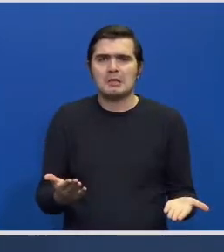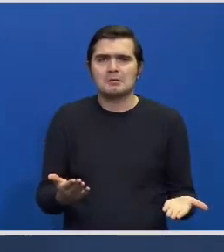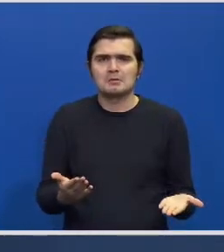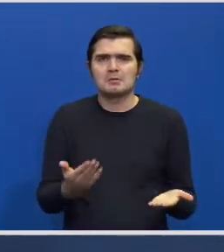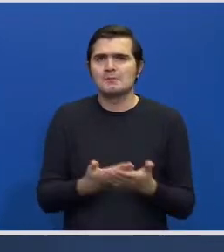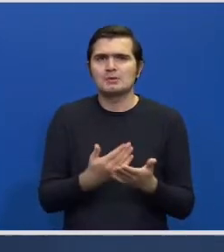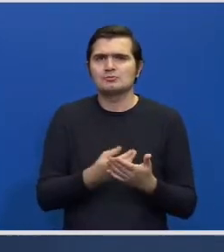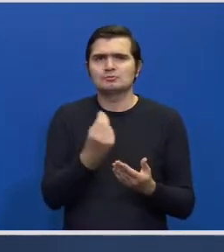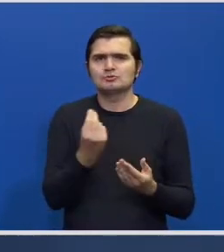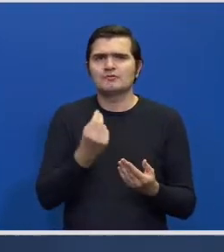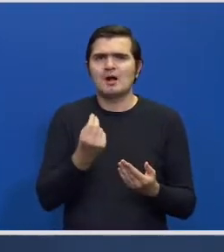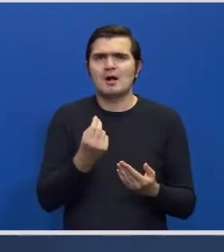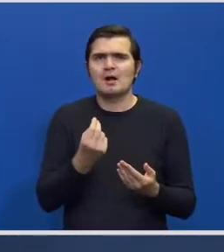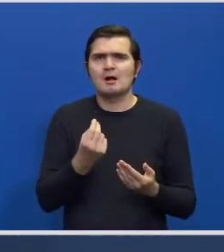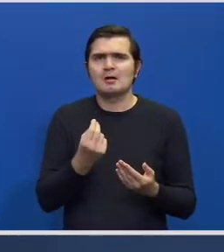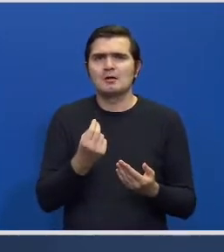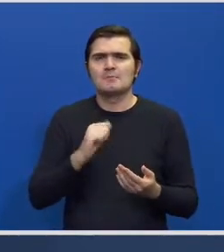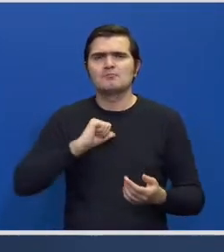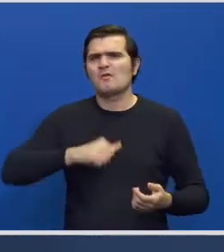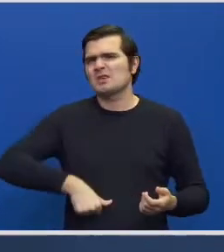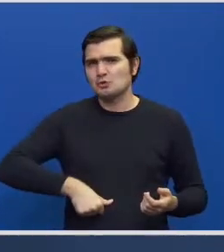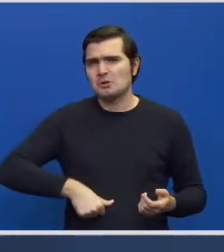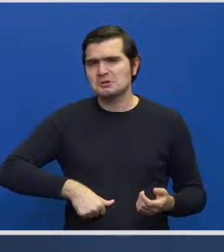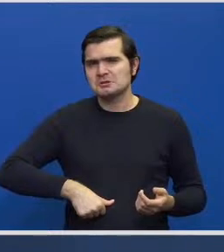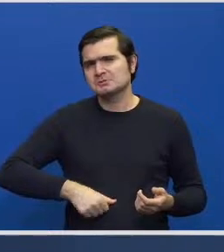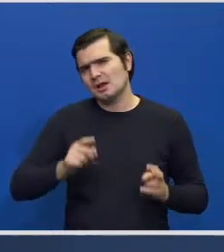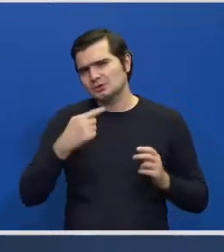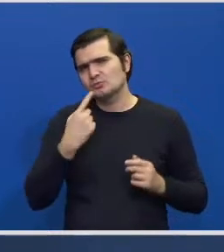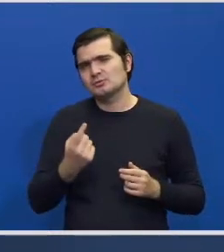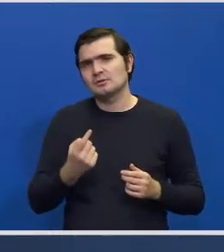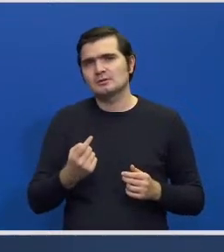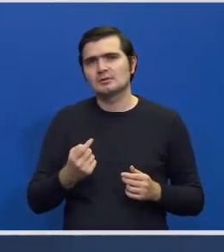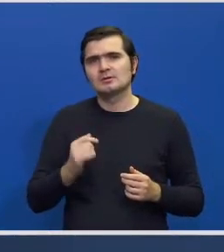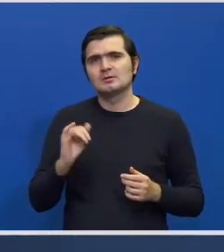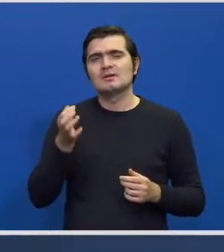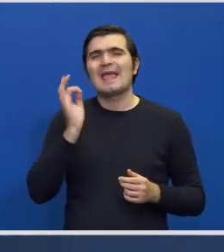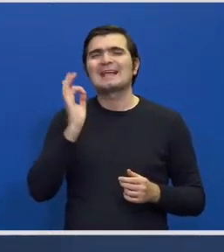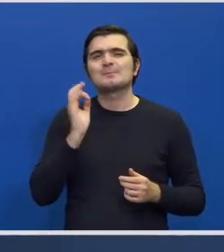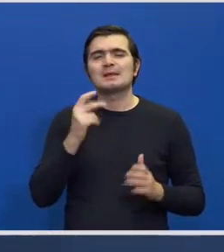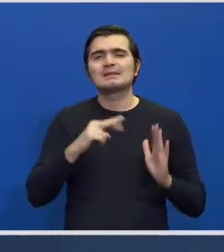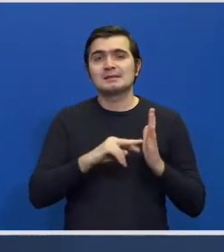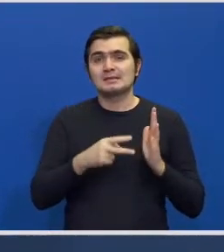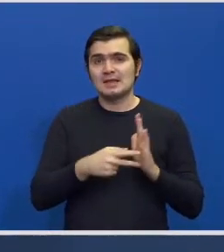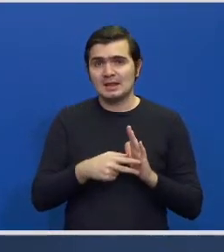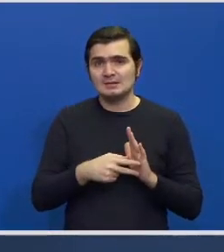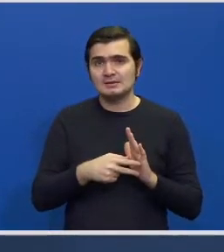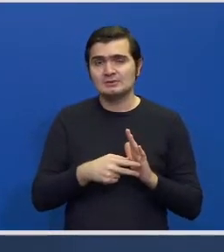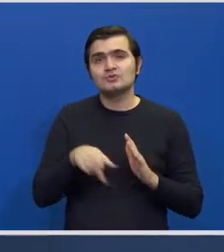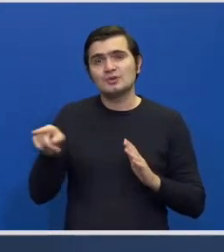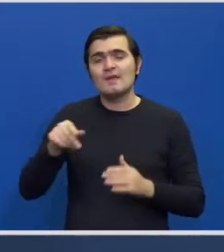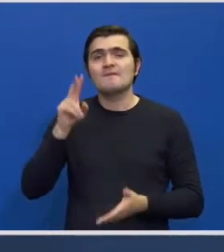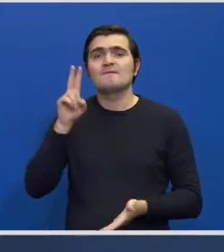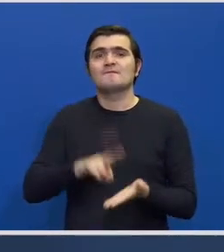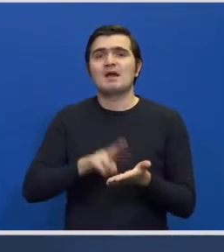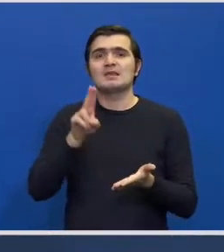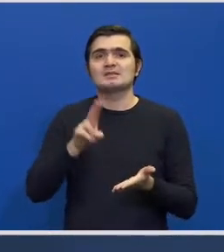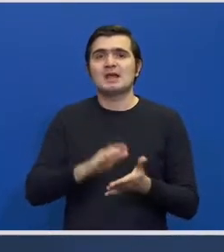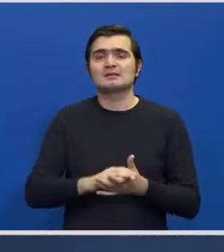care țin de o fundamentare poate chiar profesionistă. Deci experții tehnici sunt cei